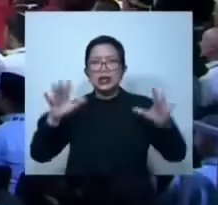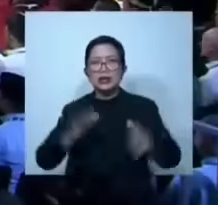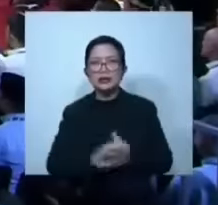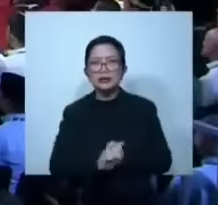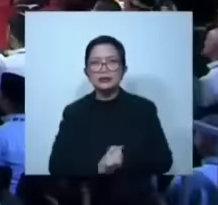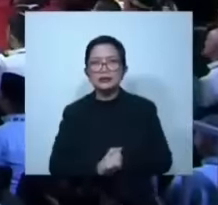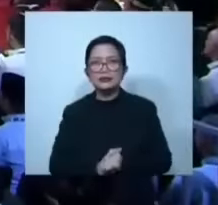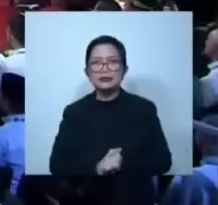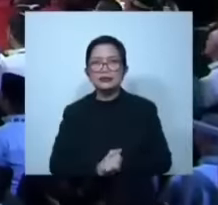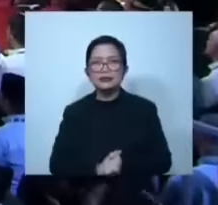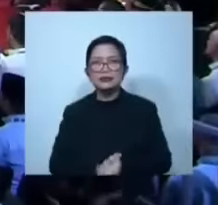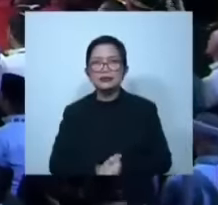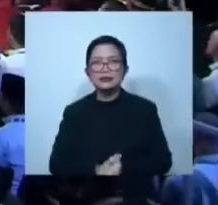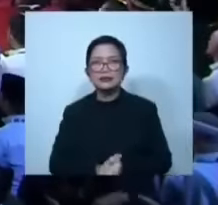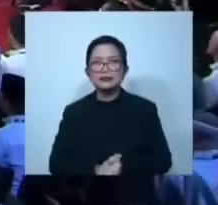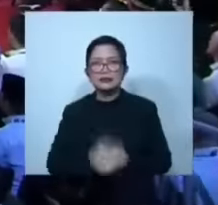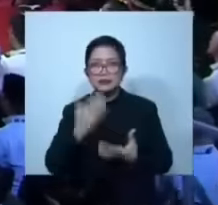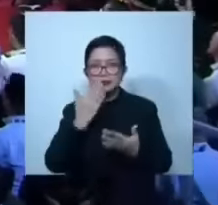kembali ke tempat.